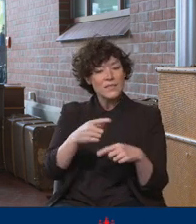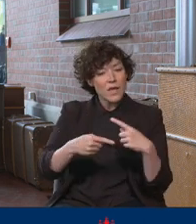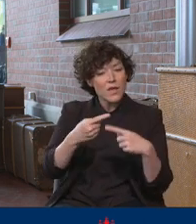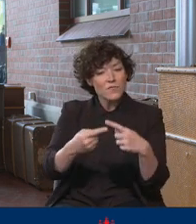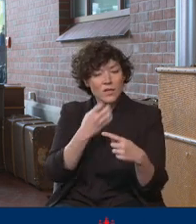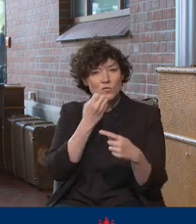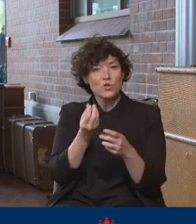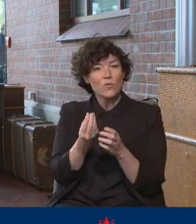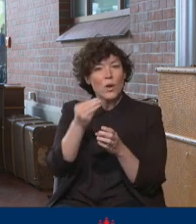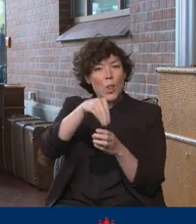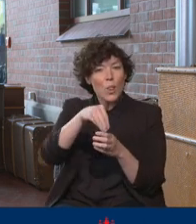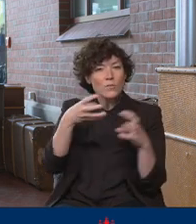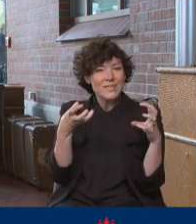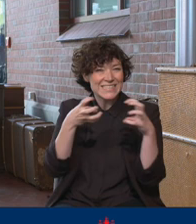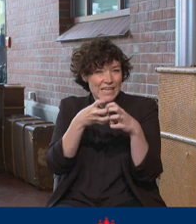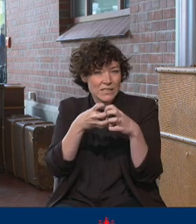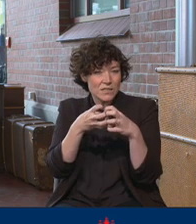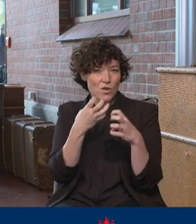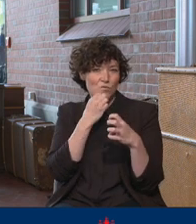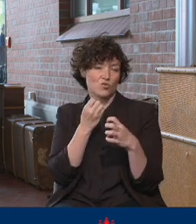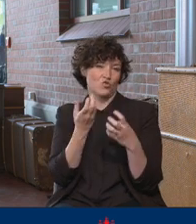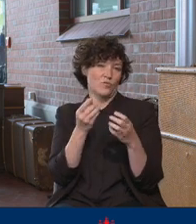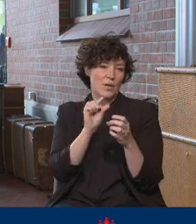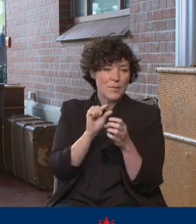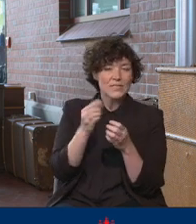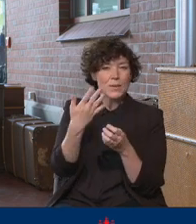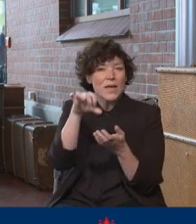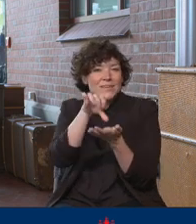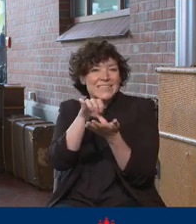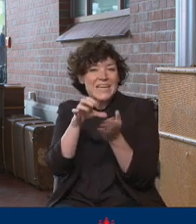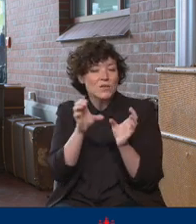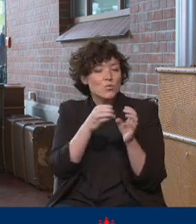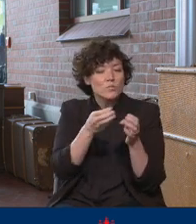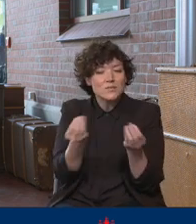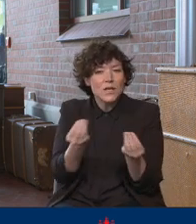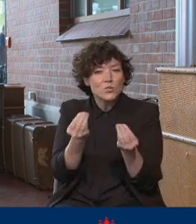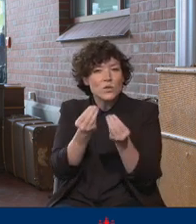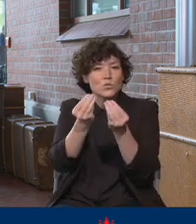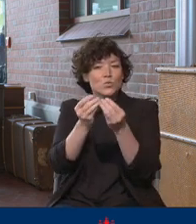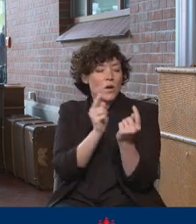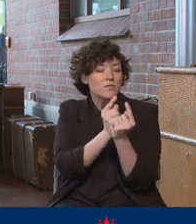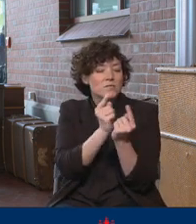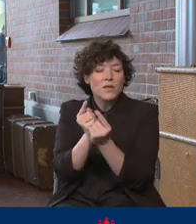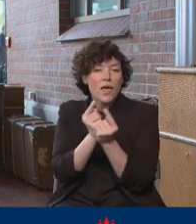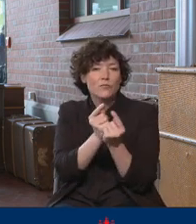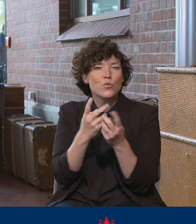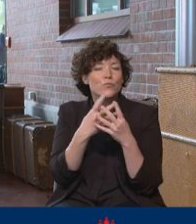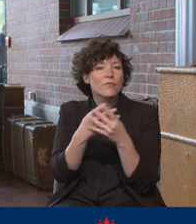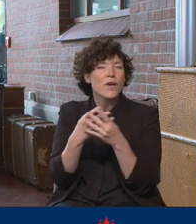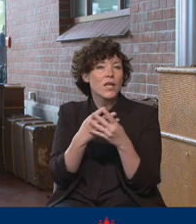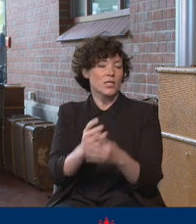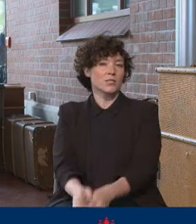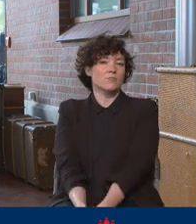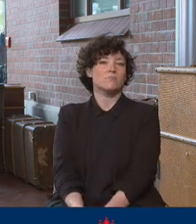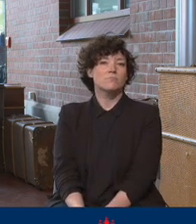werden um diese dichte die hier entsteht auch kleine zentren zu geben wo man eben entsprechend sich treffen und vernetzen kann